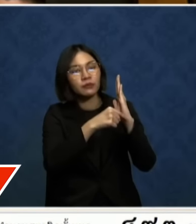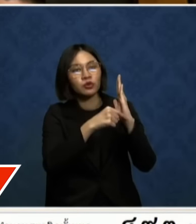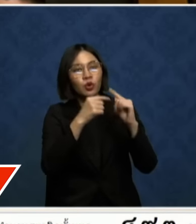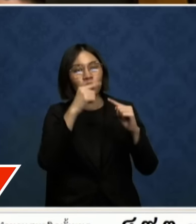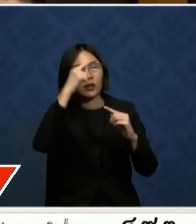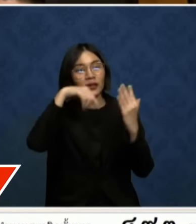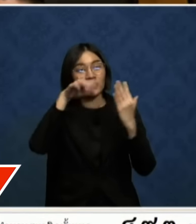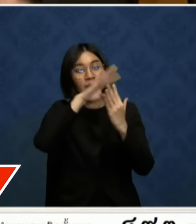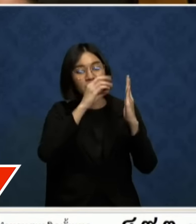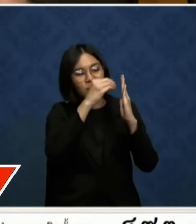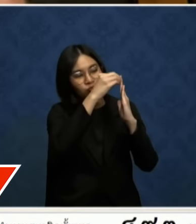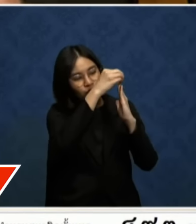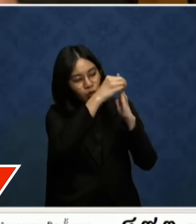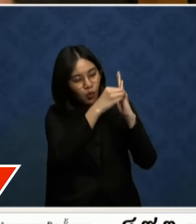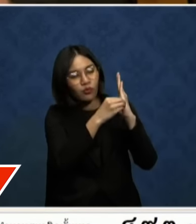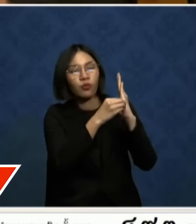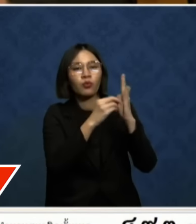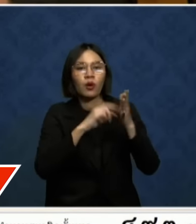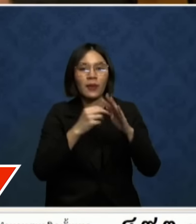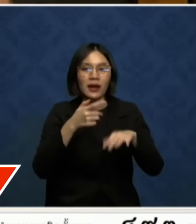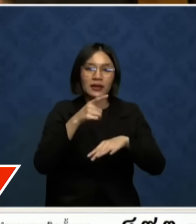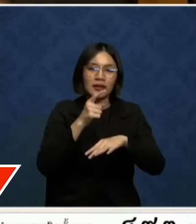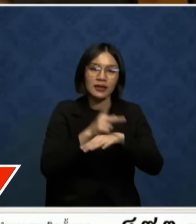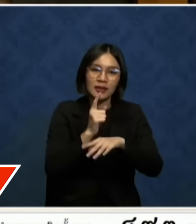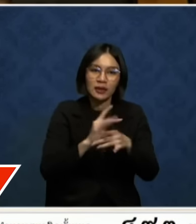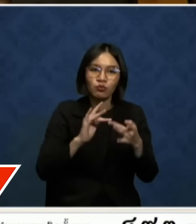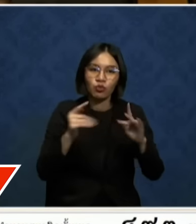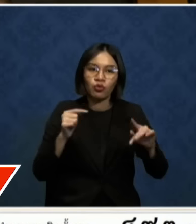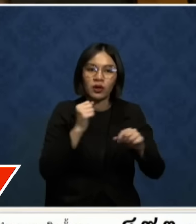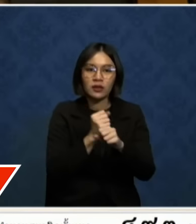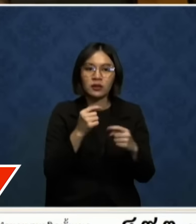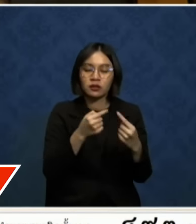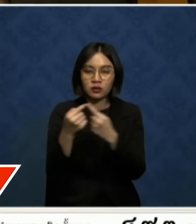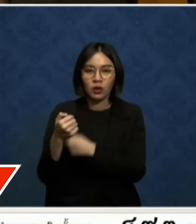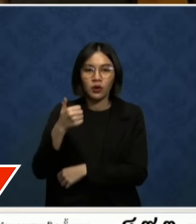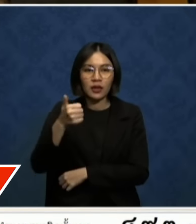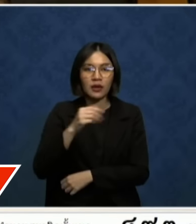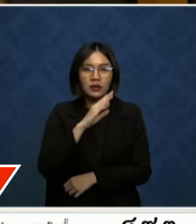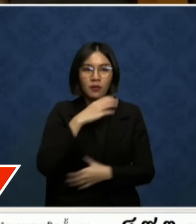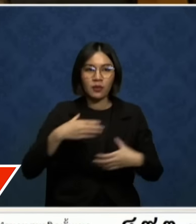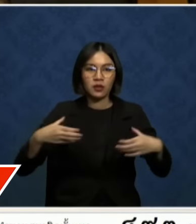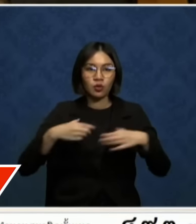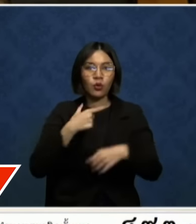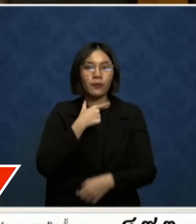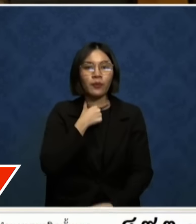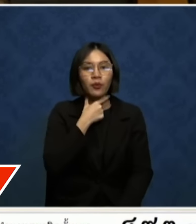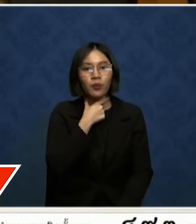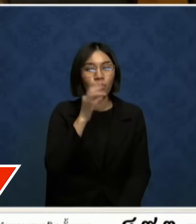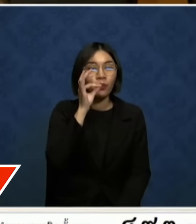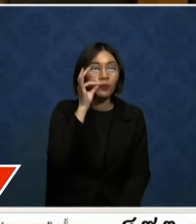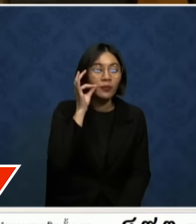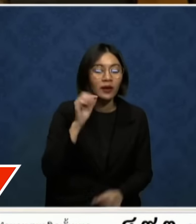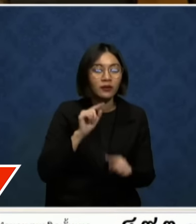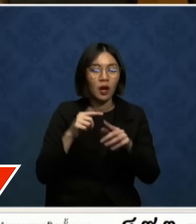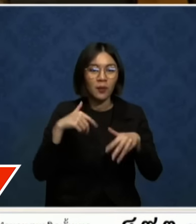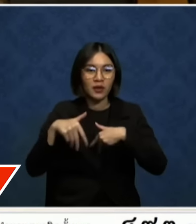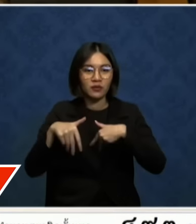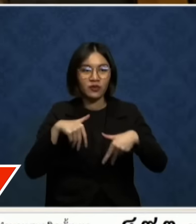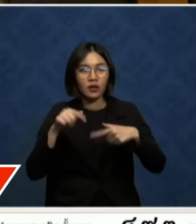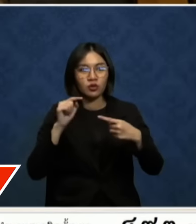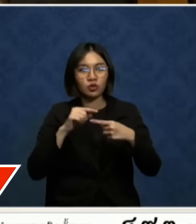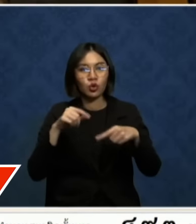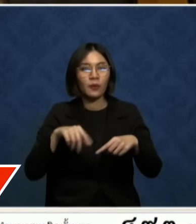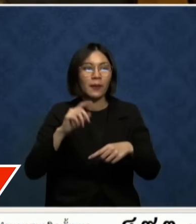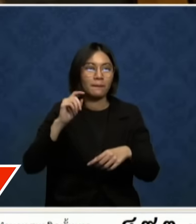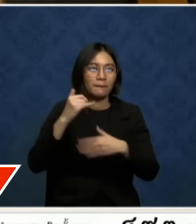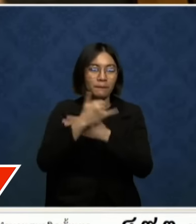ครับสามารถที่ยังใช้อินเทอร์เน็ตต่อไปได้นะครับแต่แน่นอนว่าถ้าเป็นกลุ่มชาติพันธุ์หรือเป็นพี่น้องประชาชนที่อยู่ฝั่งเพื่อนบ้าน